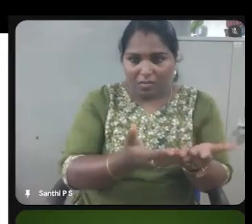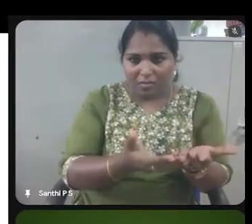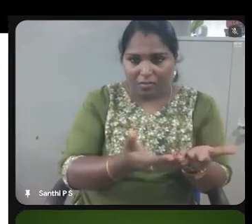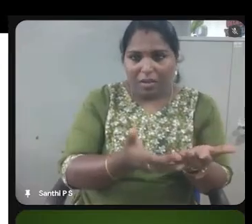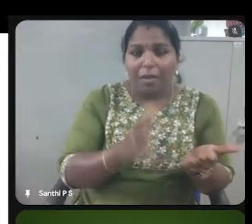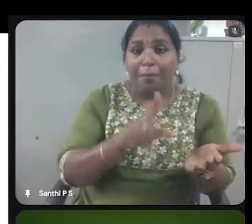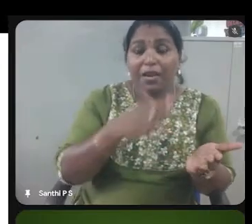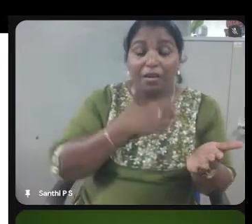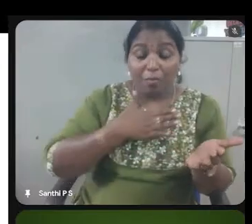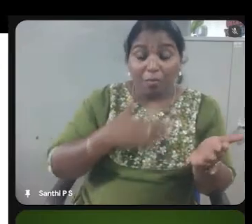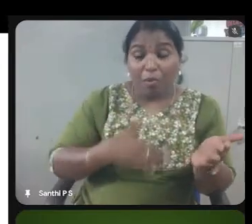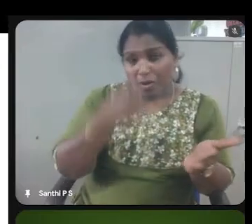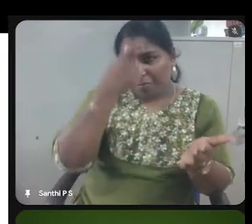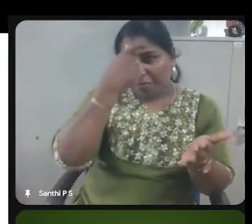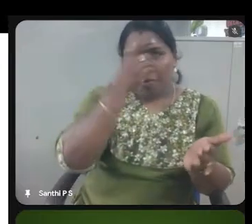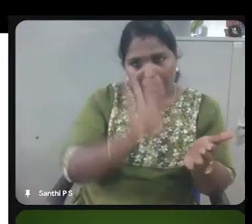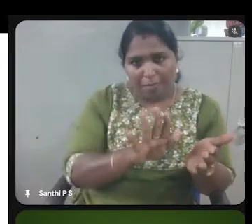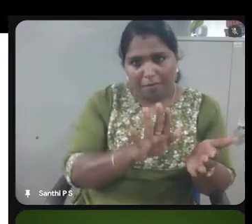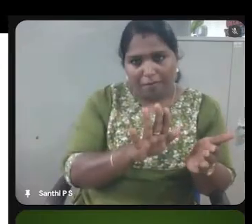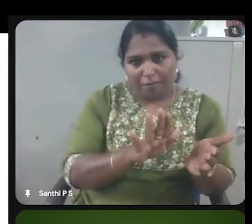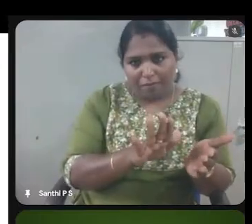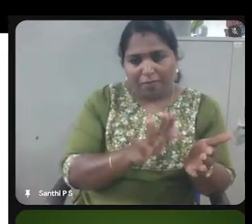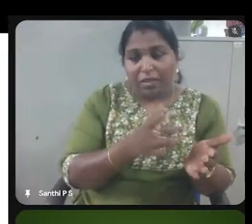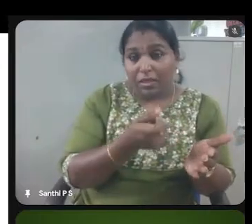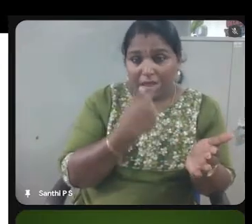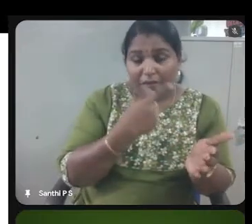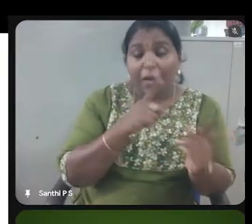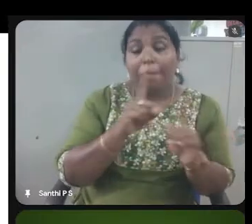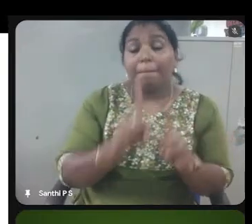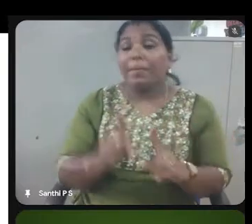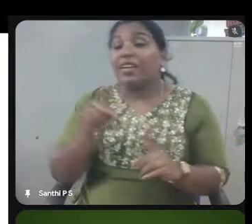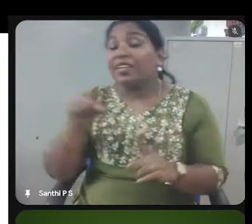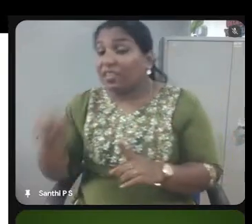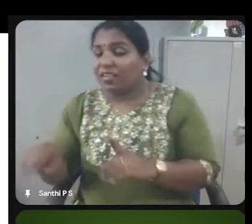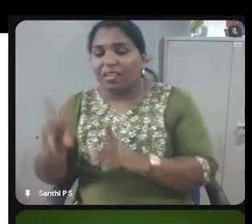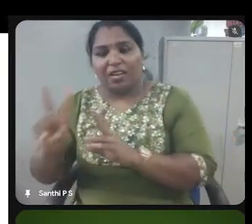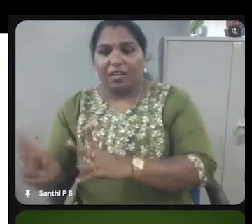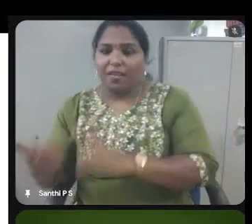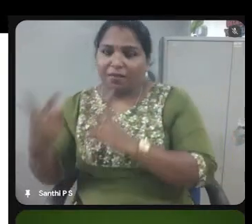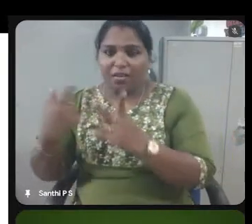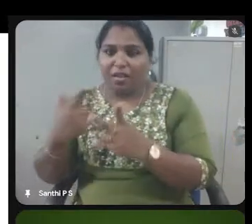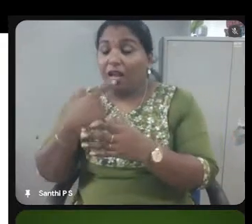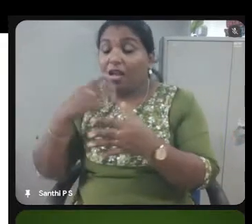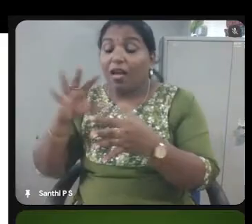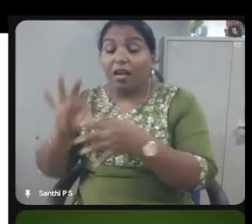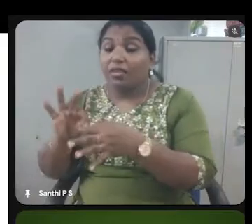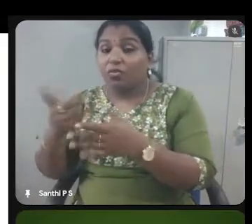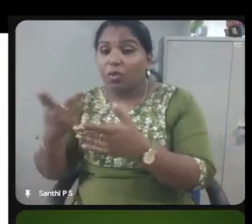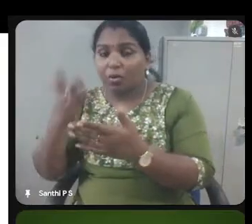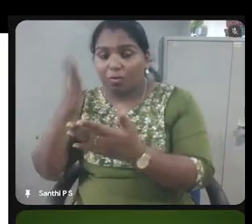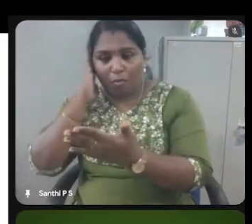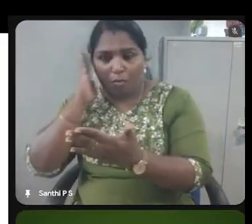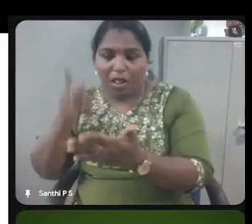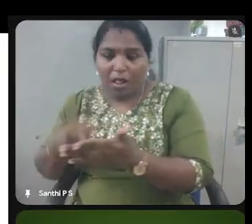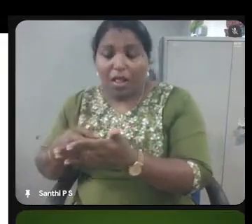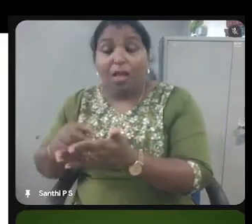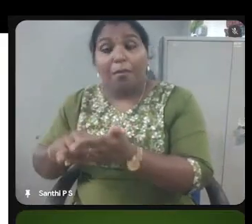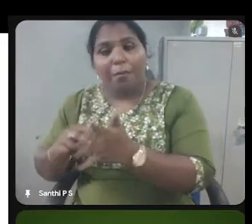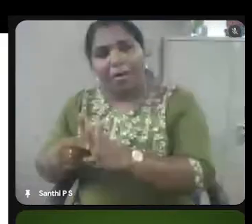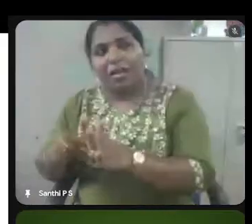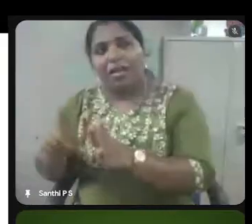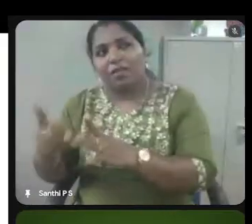വരുന്നത്. എന്നാൽ അങ്ങനെയില്ല. പെരുമാറ്റത്തിൽ എങ്ങനെ മാറ്റം വരുത്താം, പിന്നെ ബാക്കി എന്തൊക്കെ പ്രൊഫഷണൽസിനെയോ സപ്പോർട്ട്